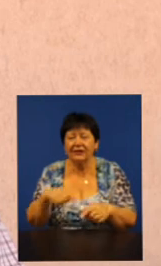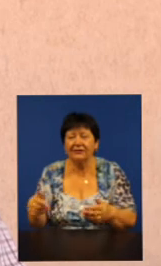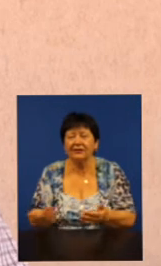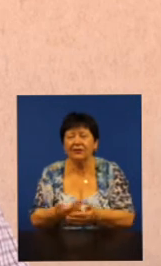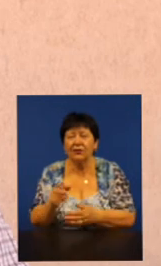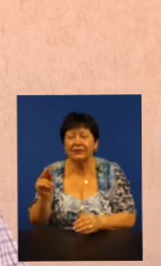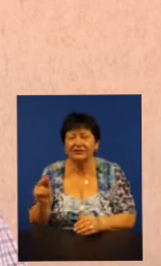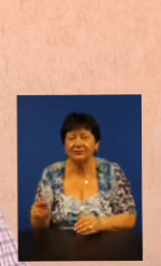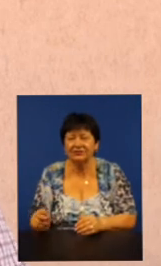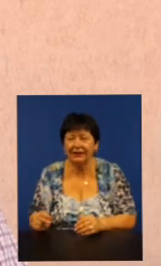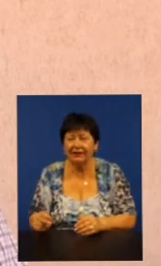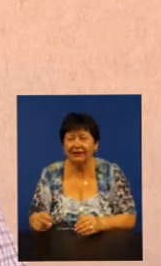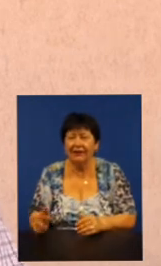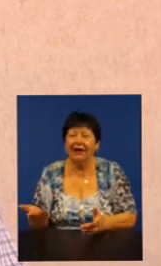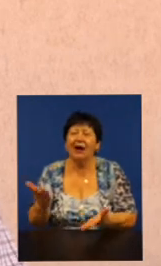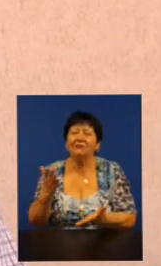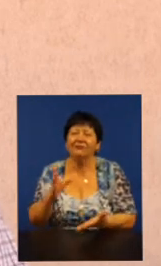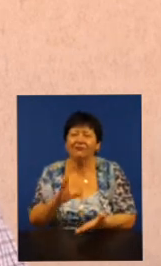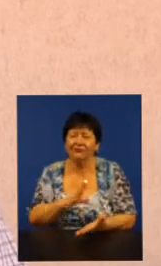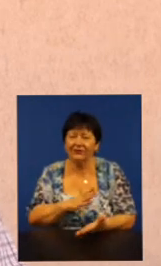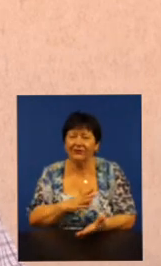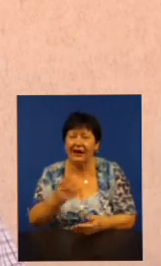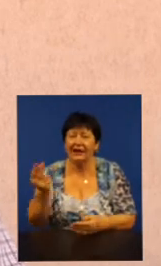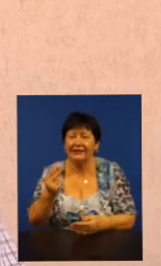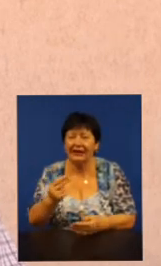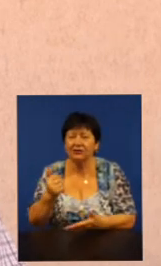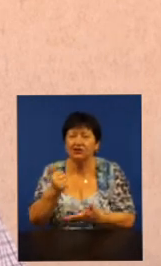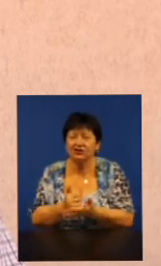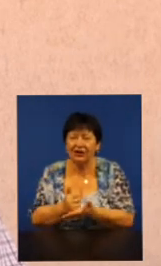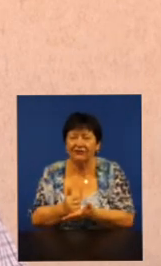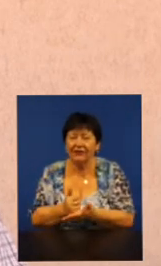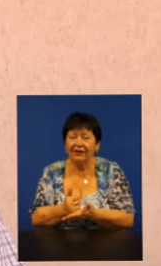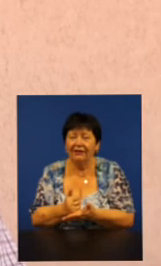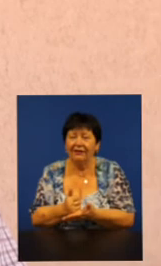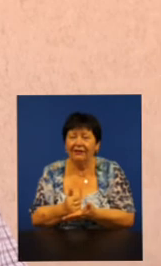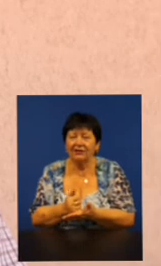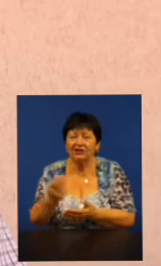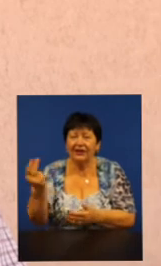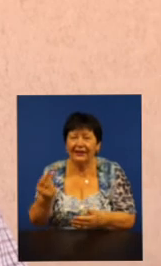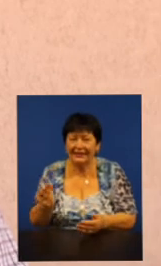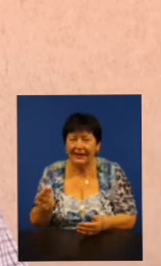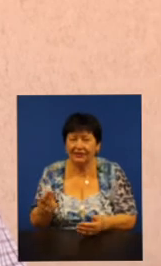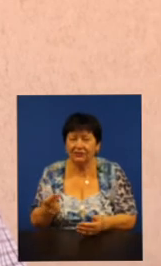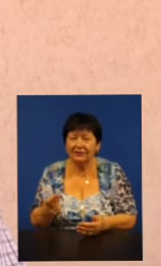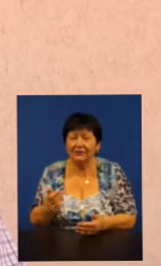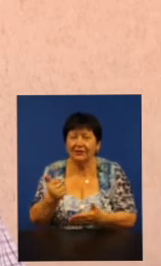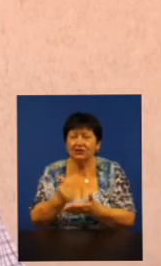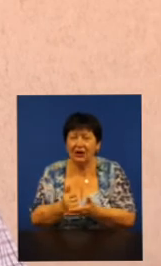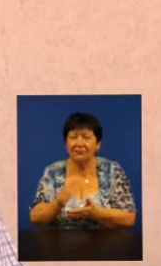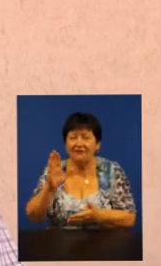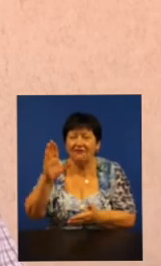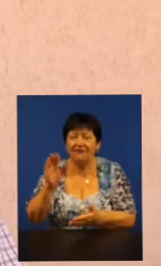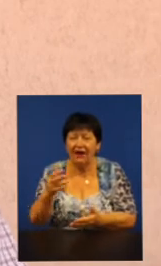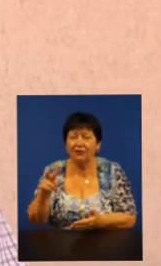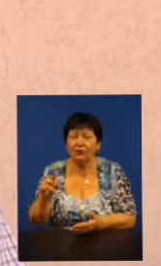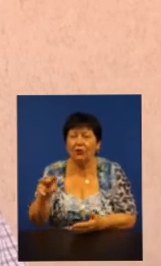Cimișlia. Am fost redactor șef adjunct, dar și redactor șef al ziarului Valului